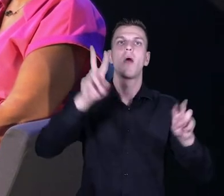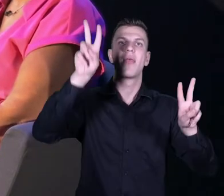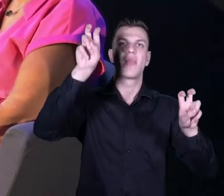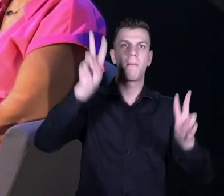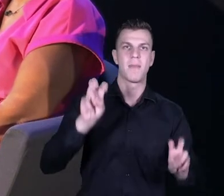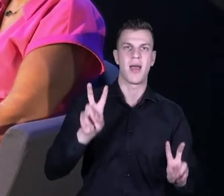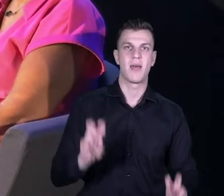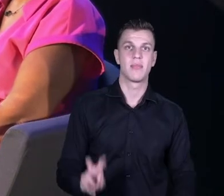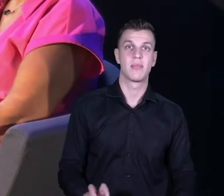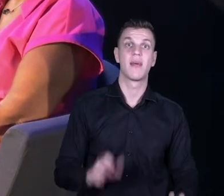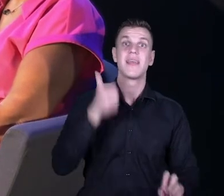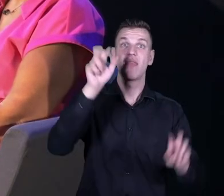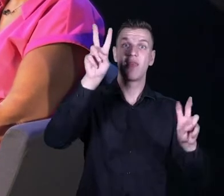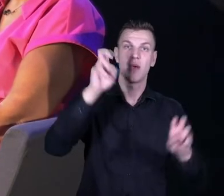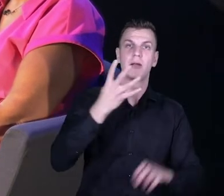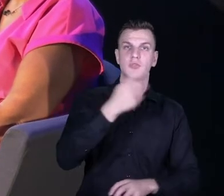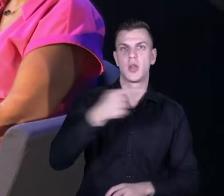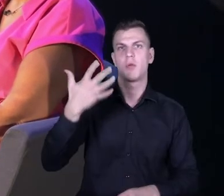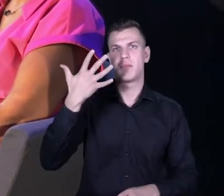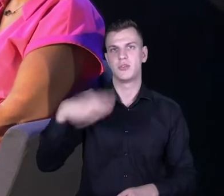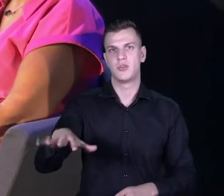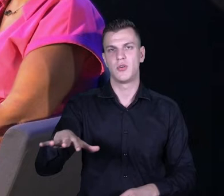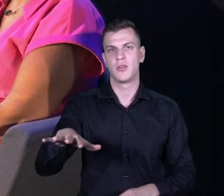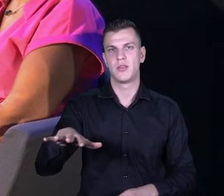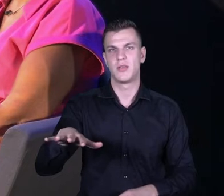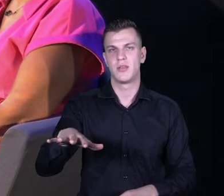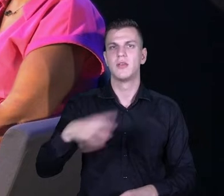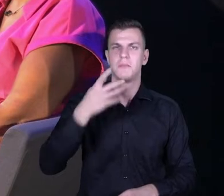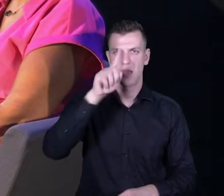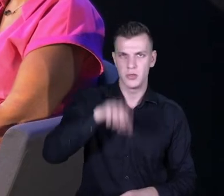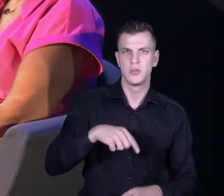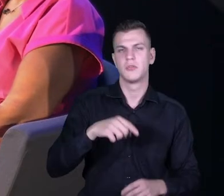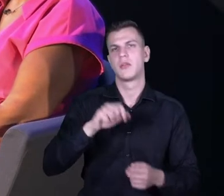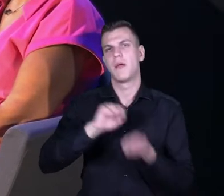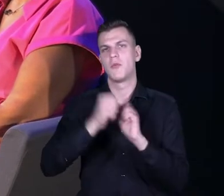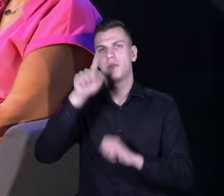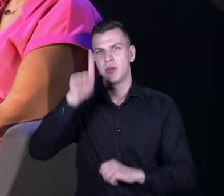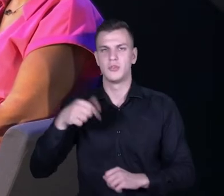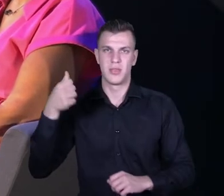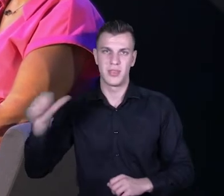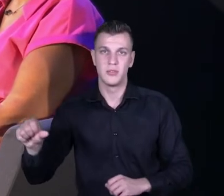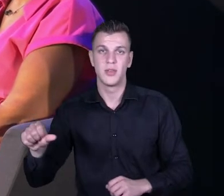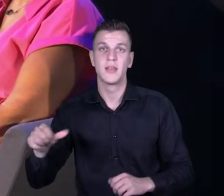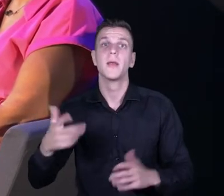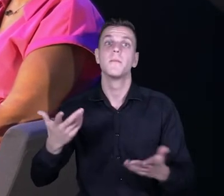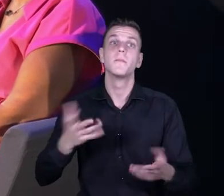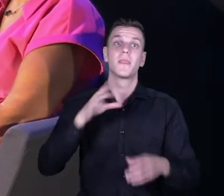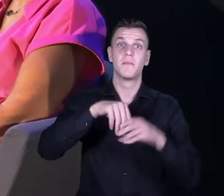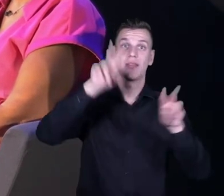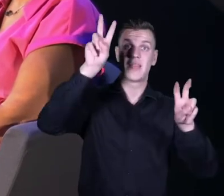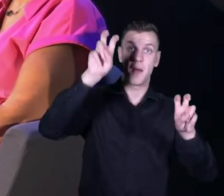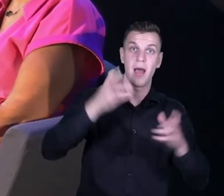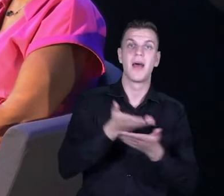4 do 5 tygodni. Temat, wokół którego uczniowie pracują, a nauczyciele wcześniej